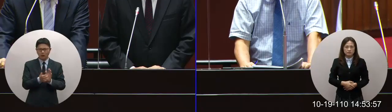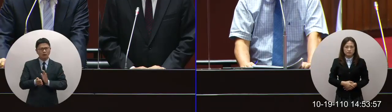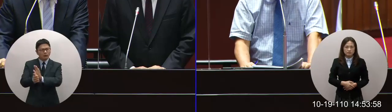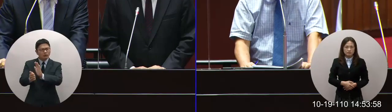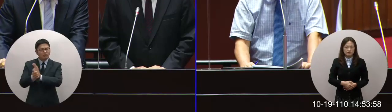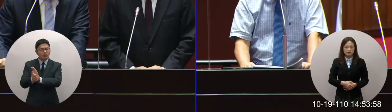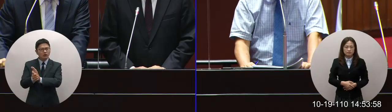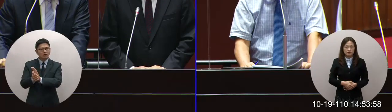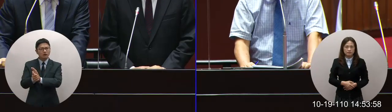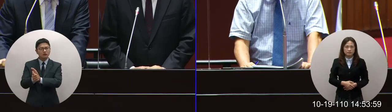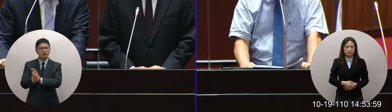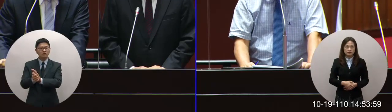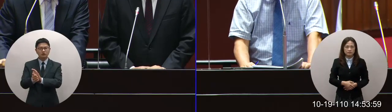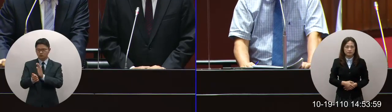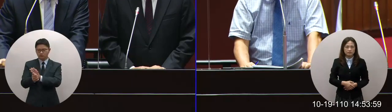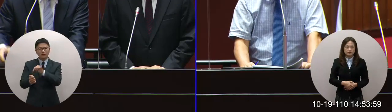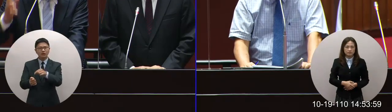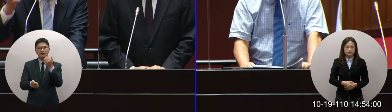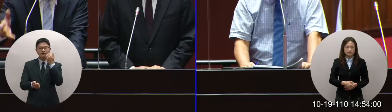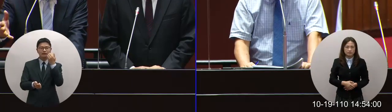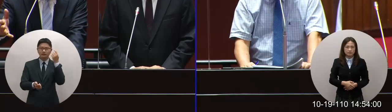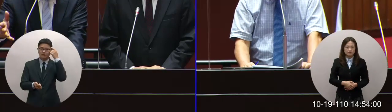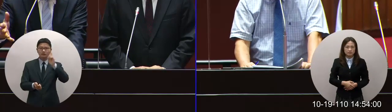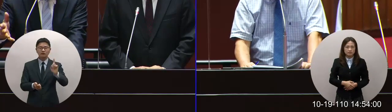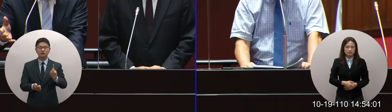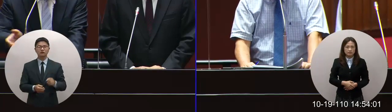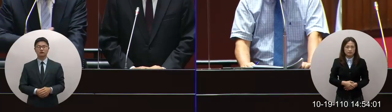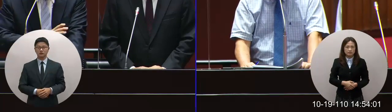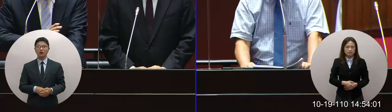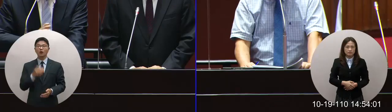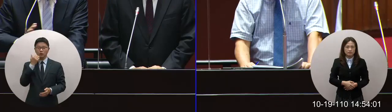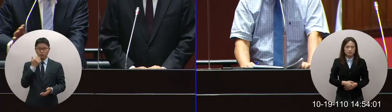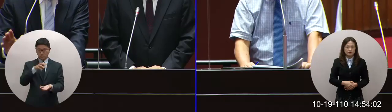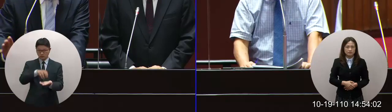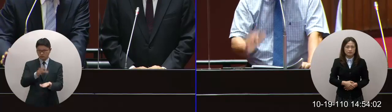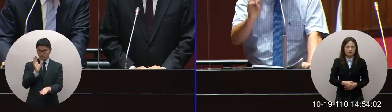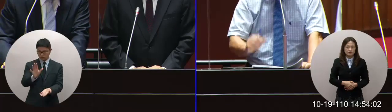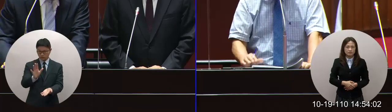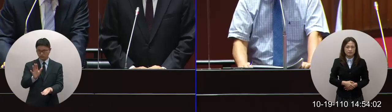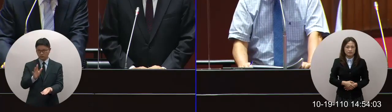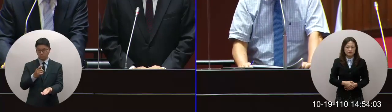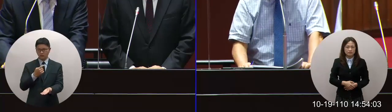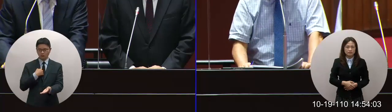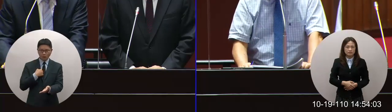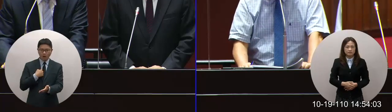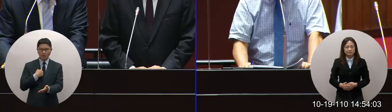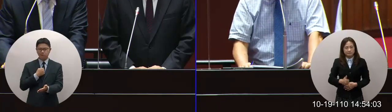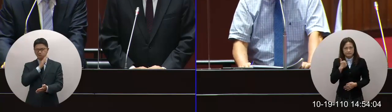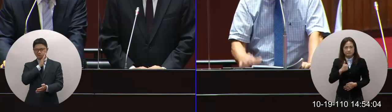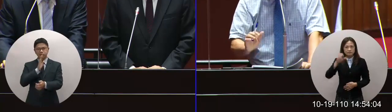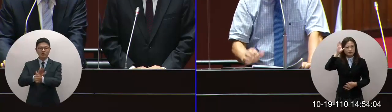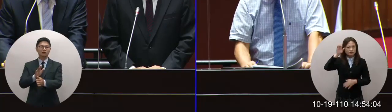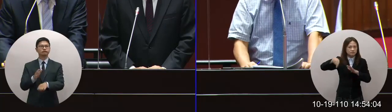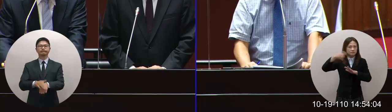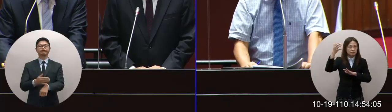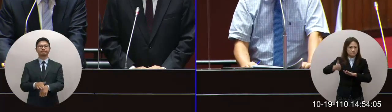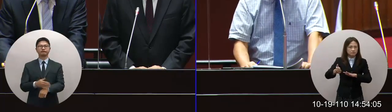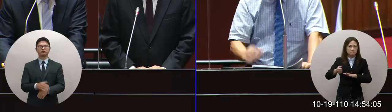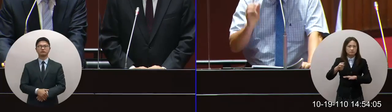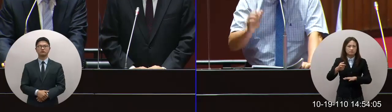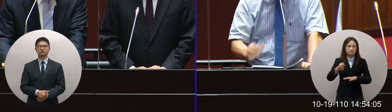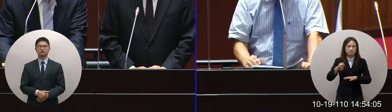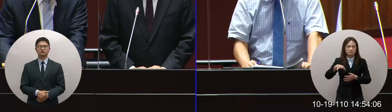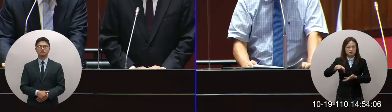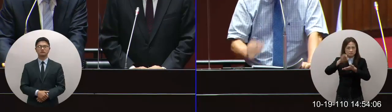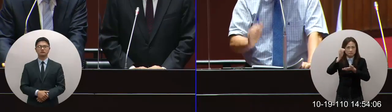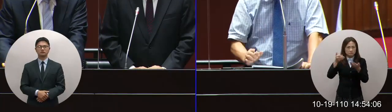攻，不晓得所指为何？如果有任何证据，我们都不护短。 其实哦，苏院长讲到这里哦，